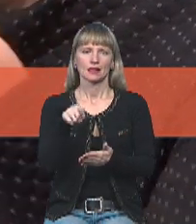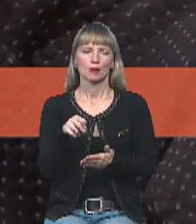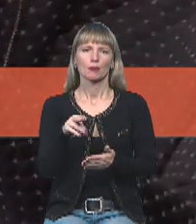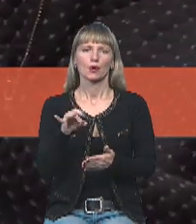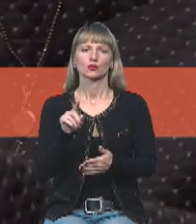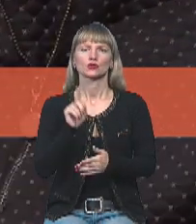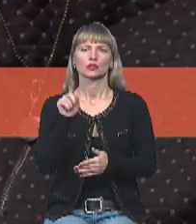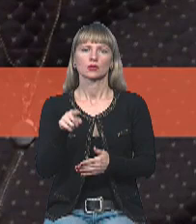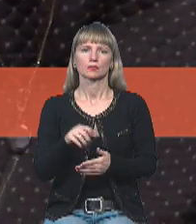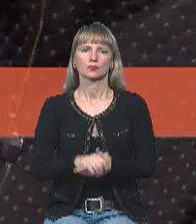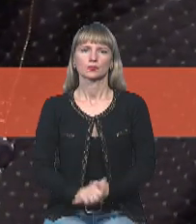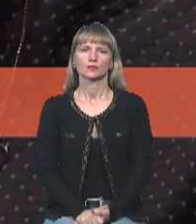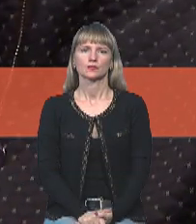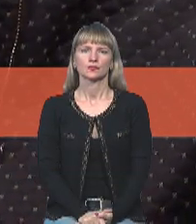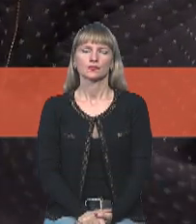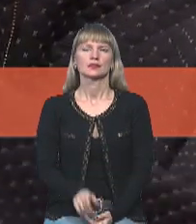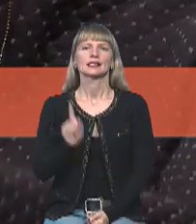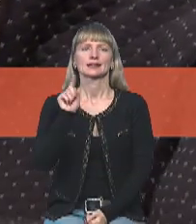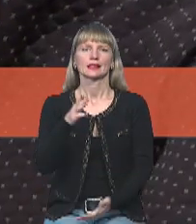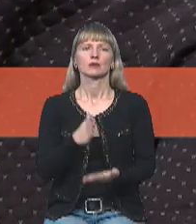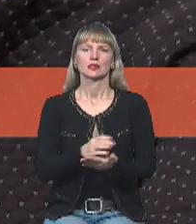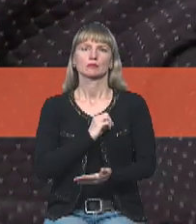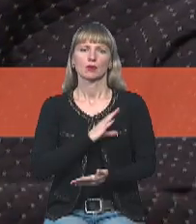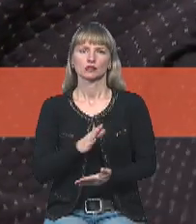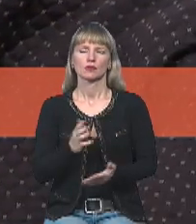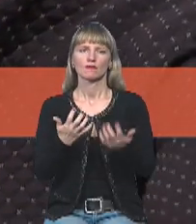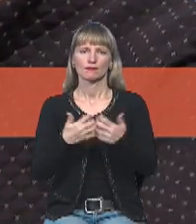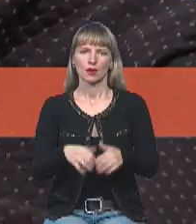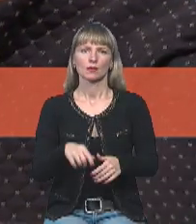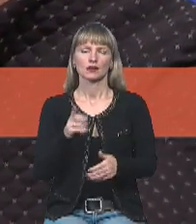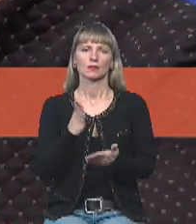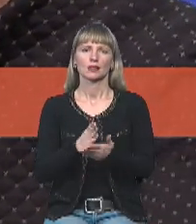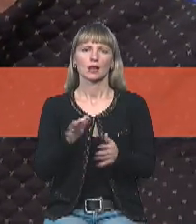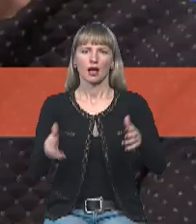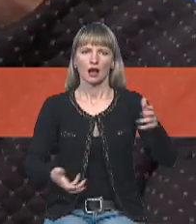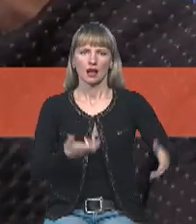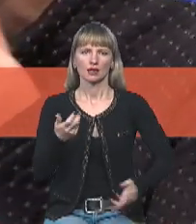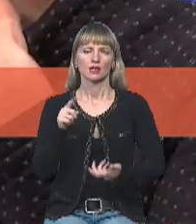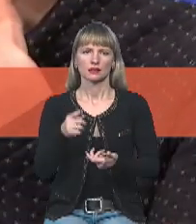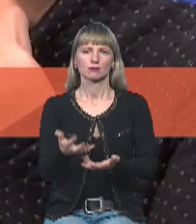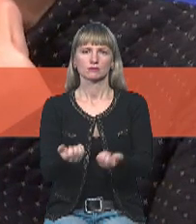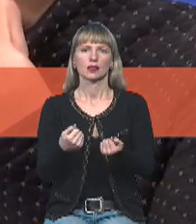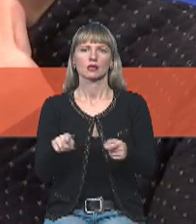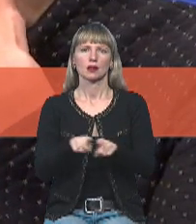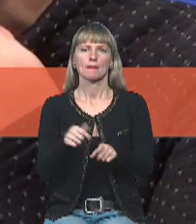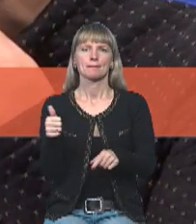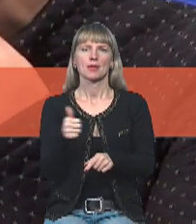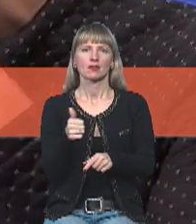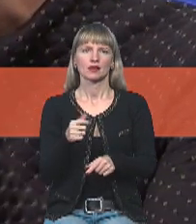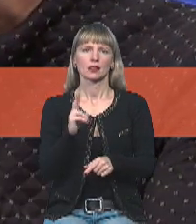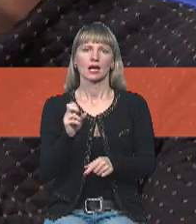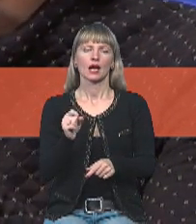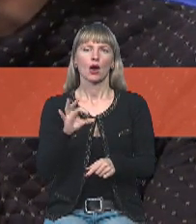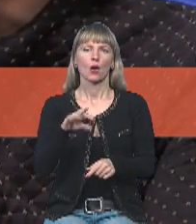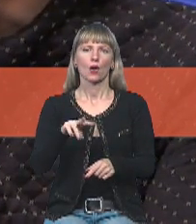те, що там, коли від там є збагачувальна фабрика, є там збагачувальна... є кар'єр, і там видобувають от такий самий первинний каулін. Так, так, там